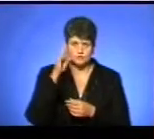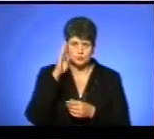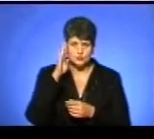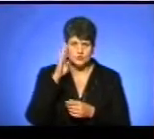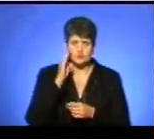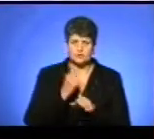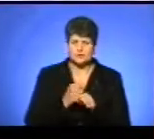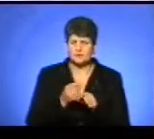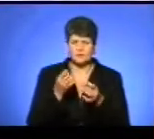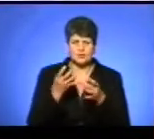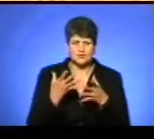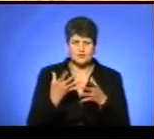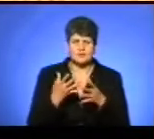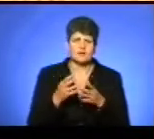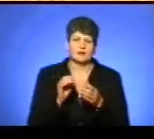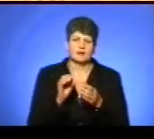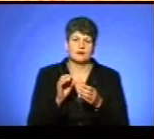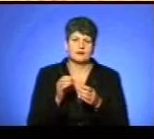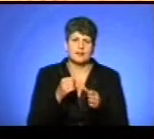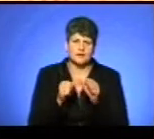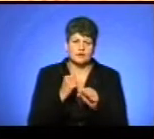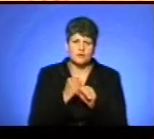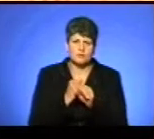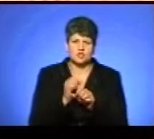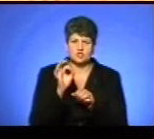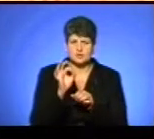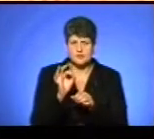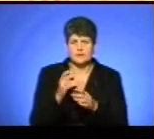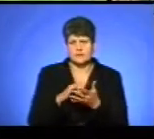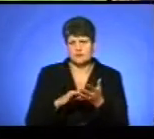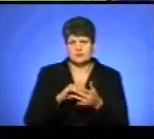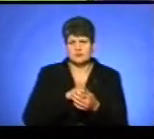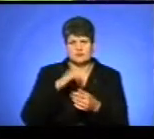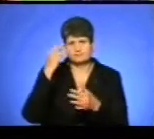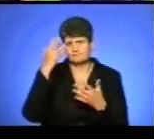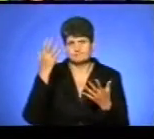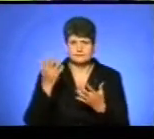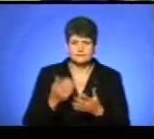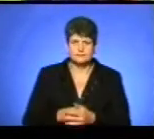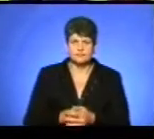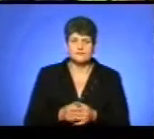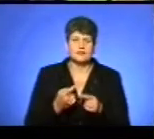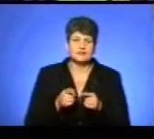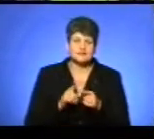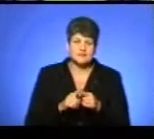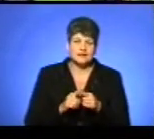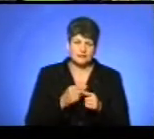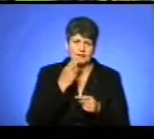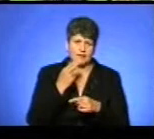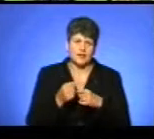просто. З глини робиться невеликий шар, а далі все залежить від уяви. Це такий суто